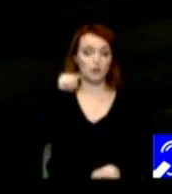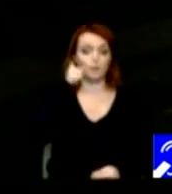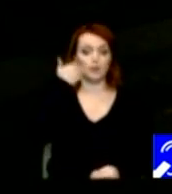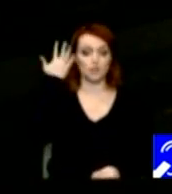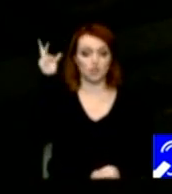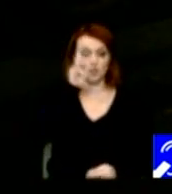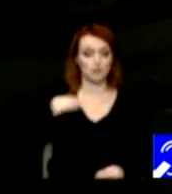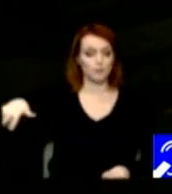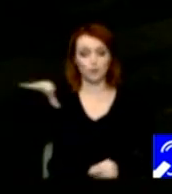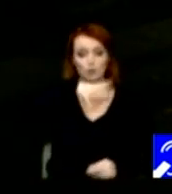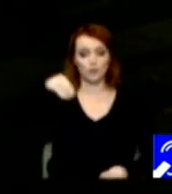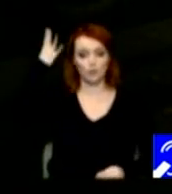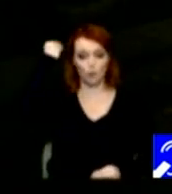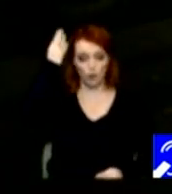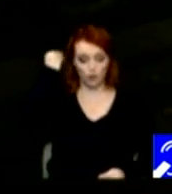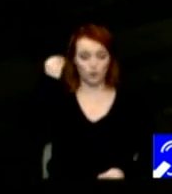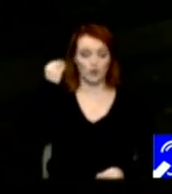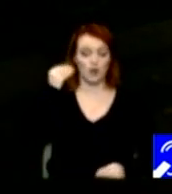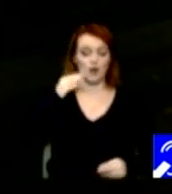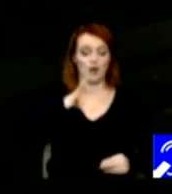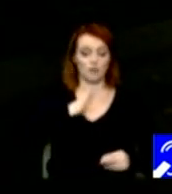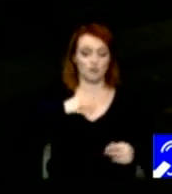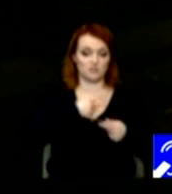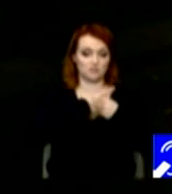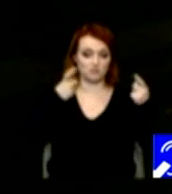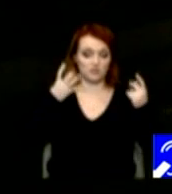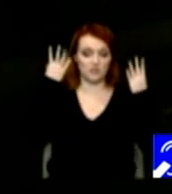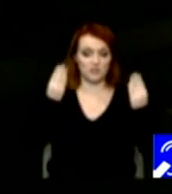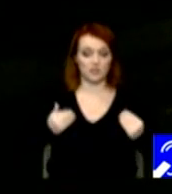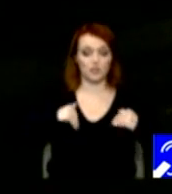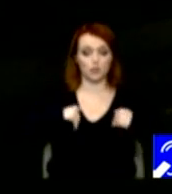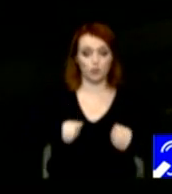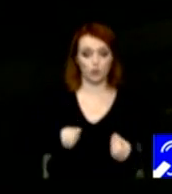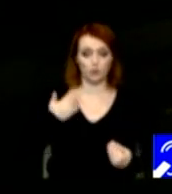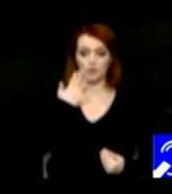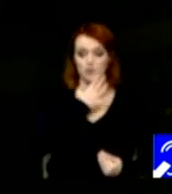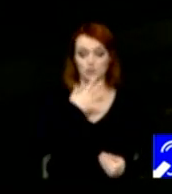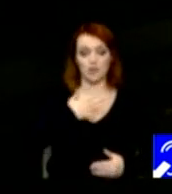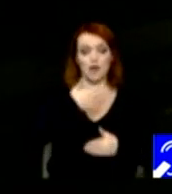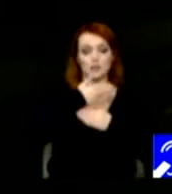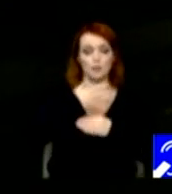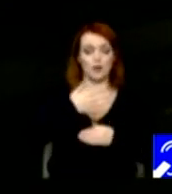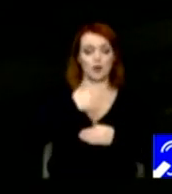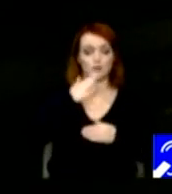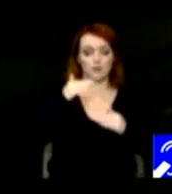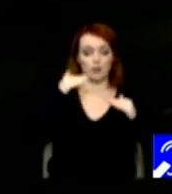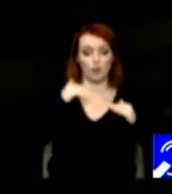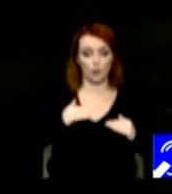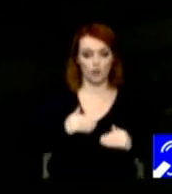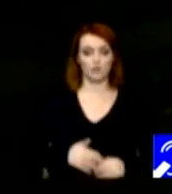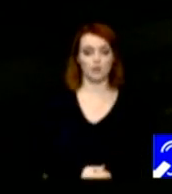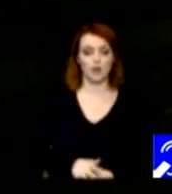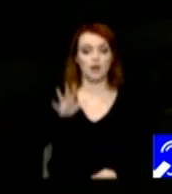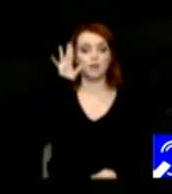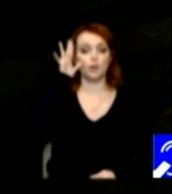noiembrie pentru teritoriul Republicii Moldova a fost decretată zi de doliu National drapelele vor fi coborâte în bernă iar